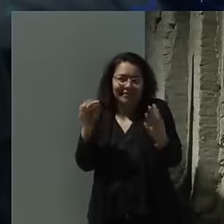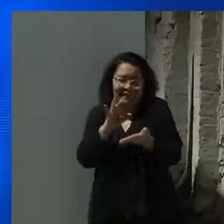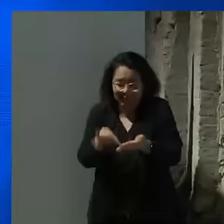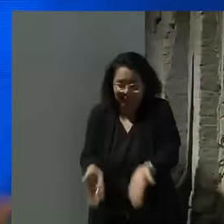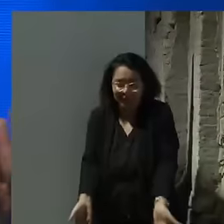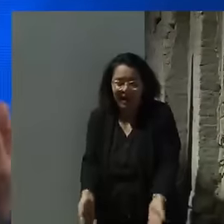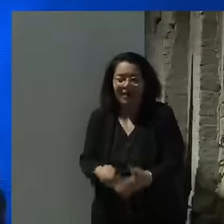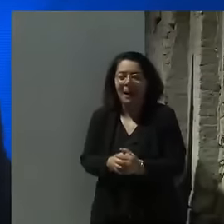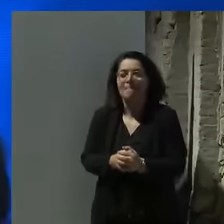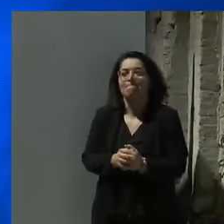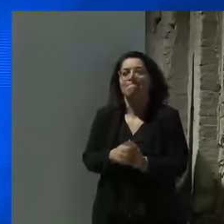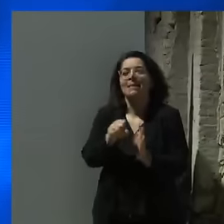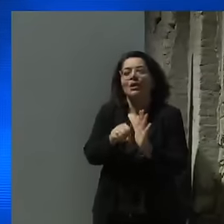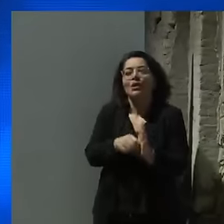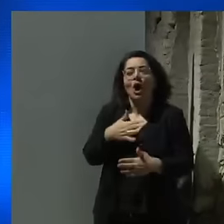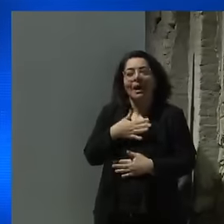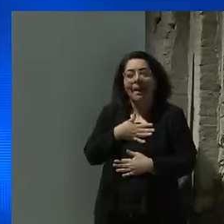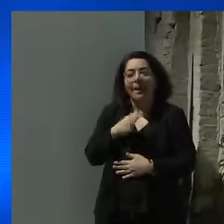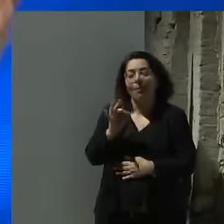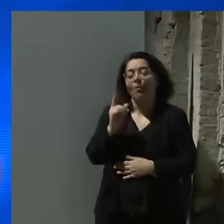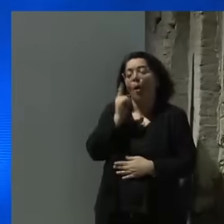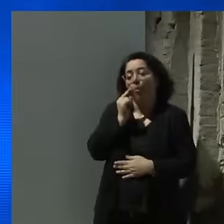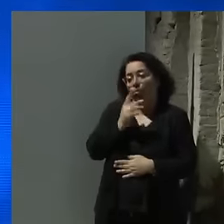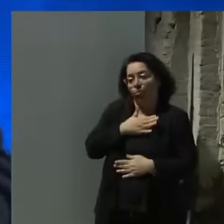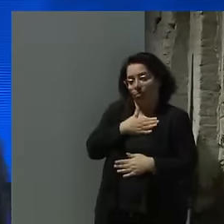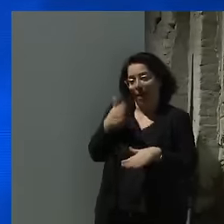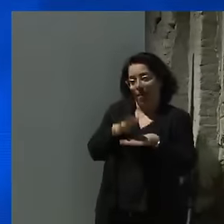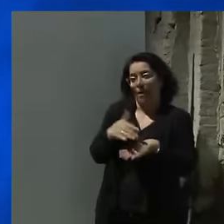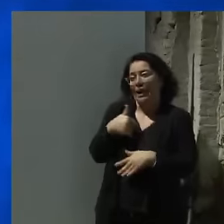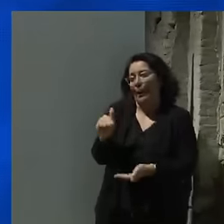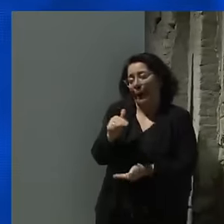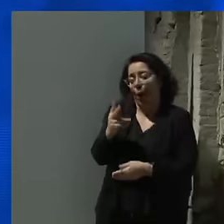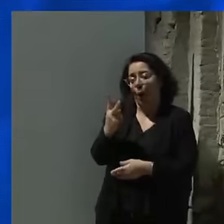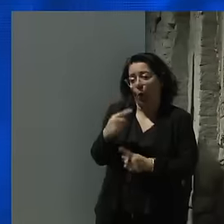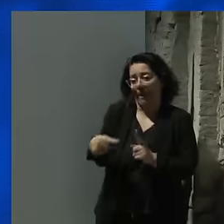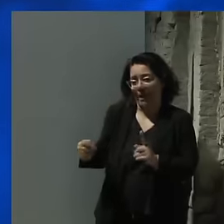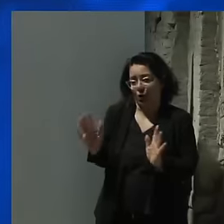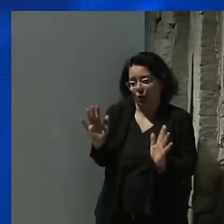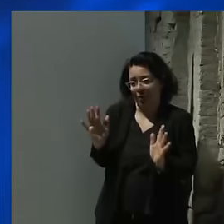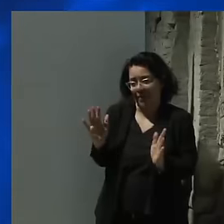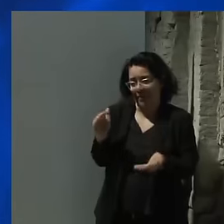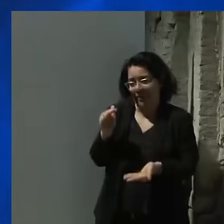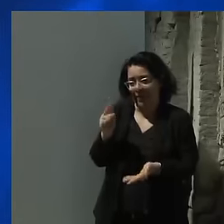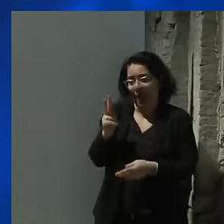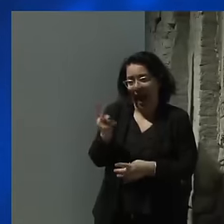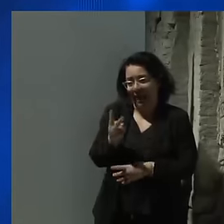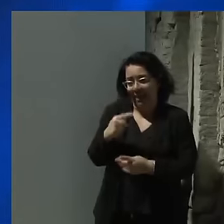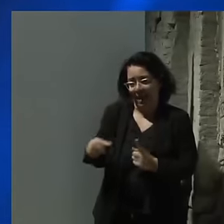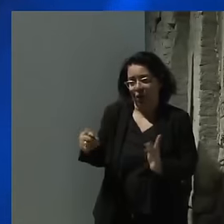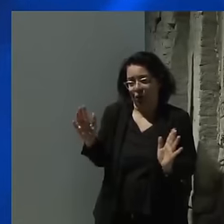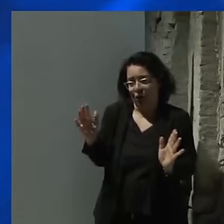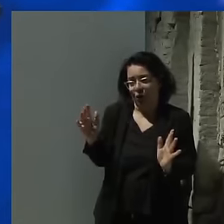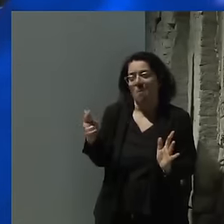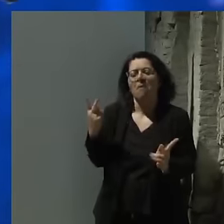La mia storia inizia appunto quando papà ha perso la vita, io avevo 2 anni e mezzo. E se devo dire, io ho avuto